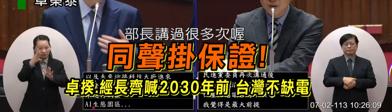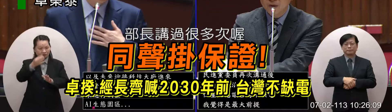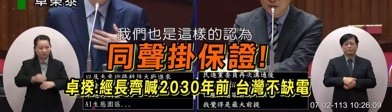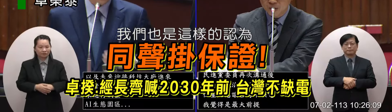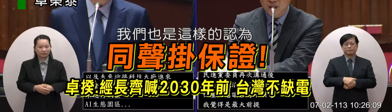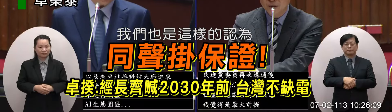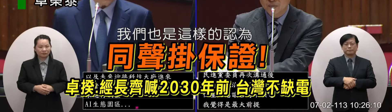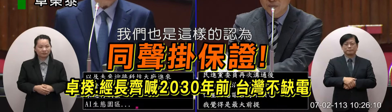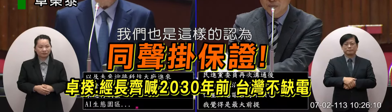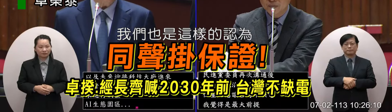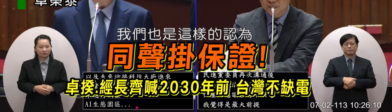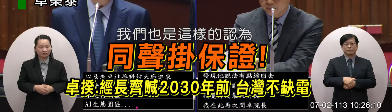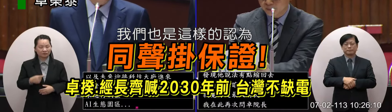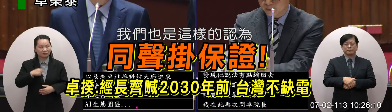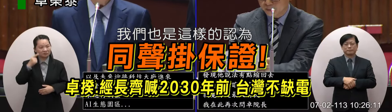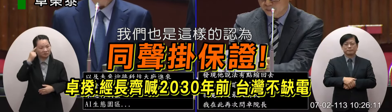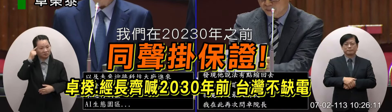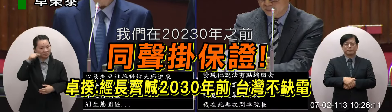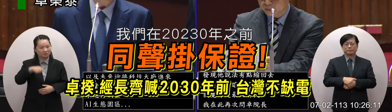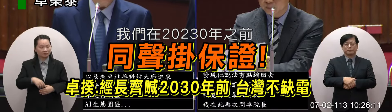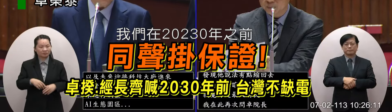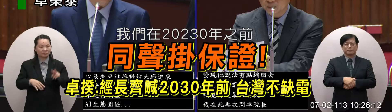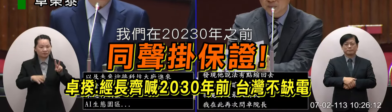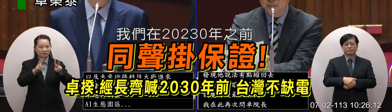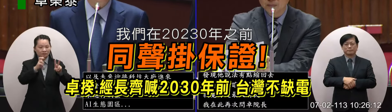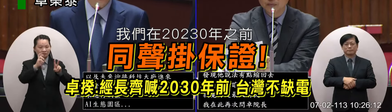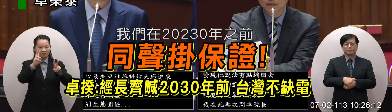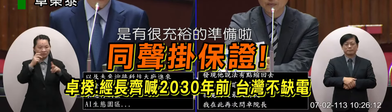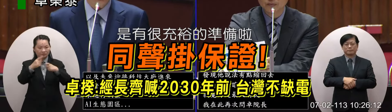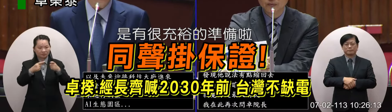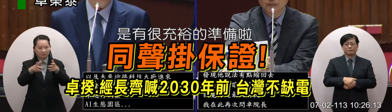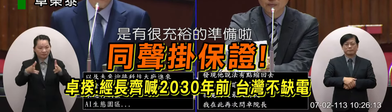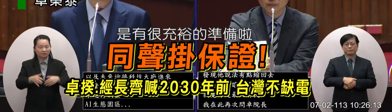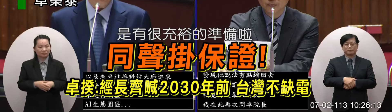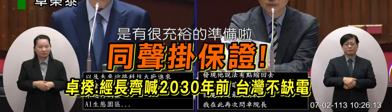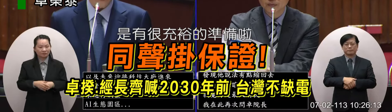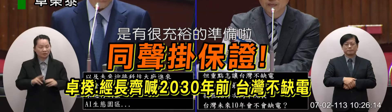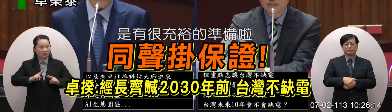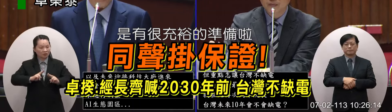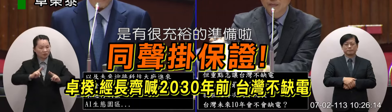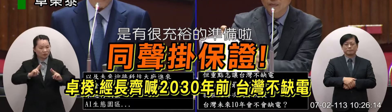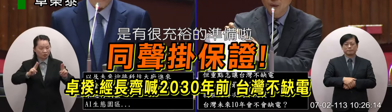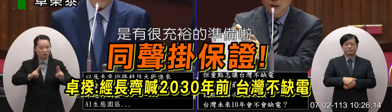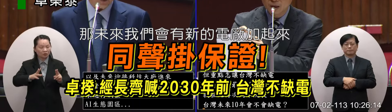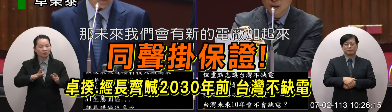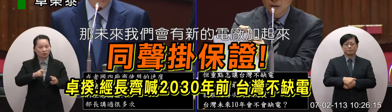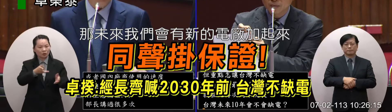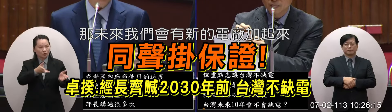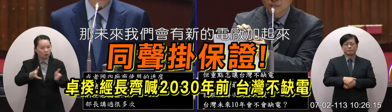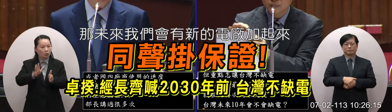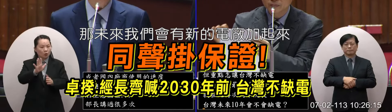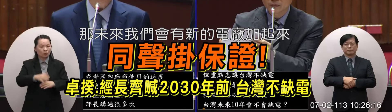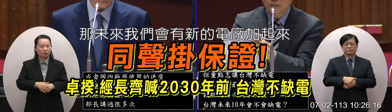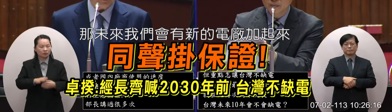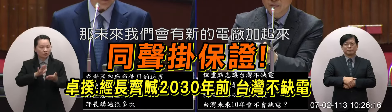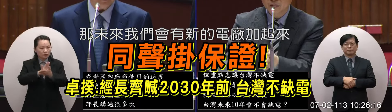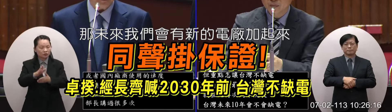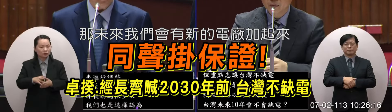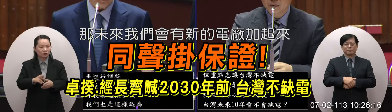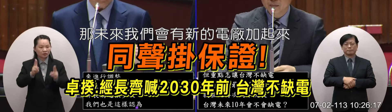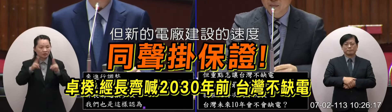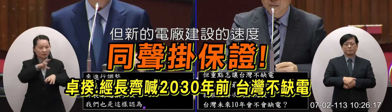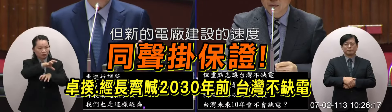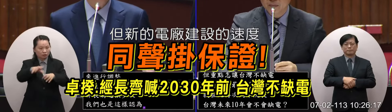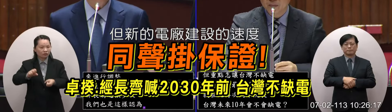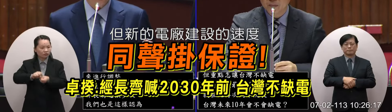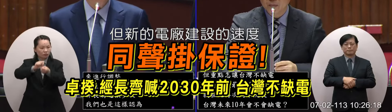次哈，我们也是这样的认为。我们在2030年之前，我们是有很充裕的这个准备了。那未来我们还有新的电厂会加起